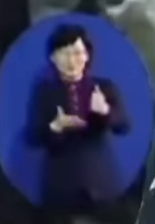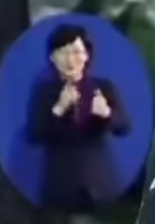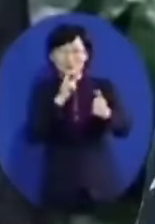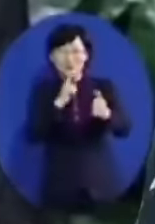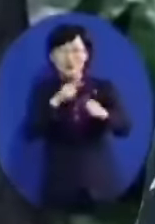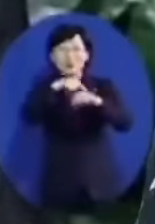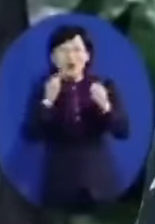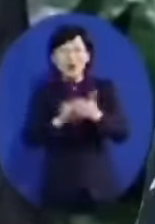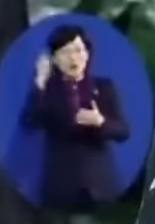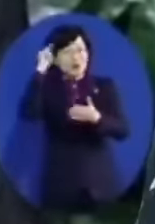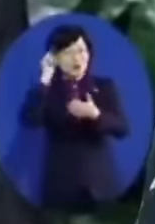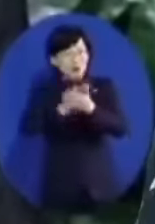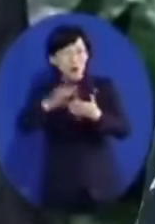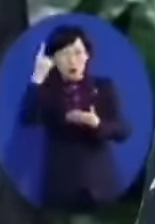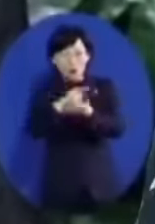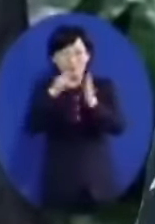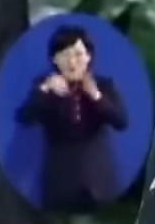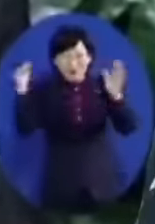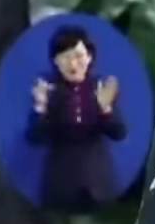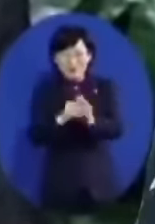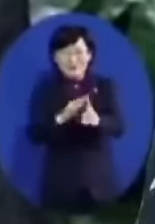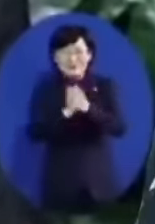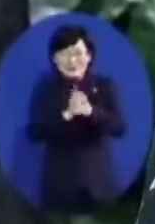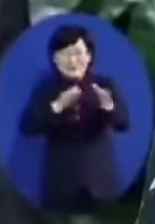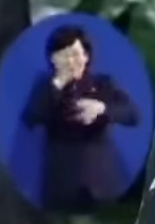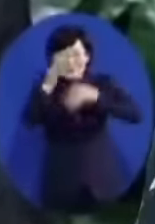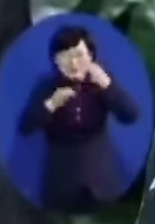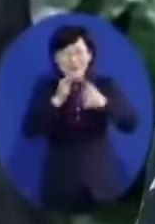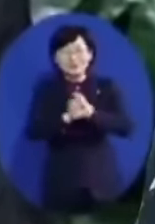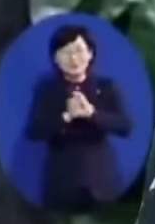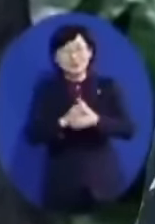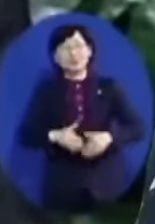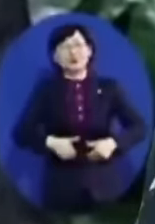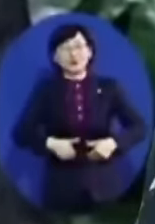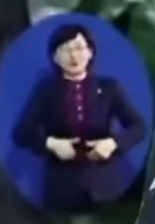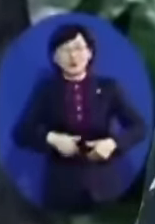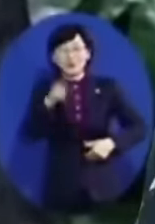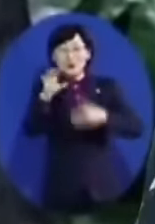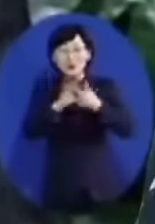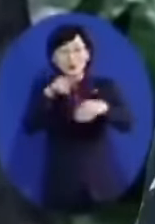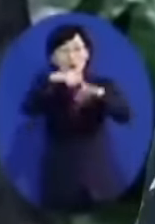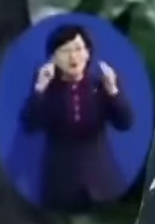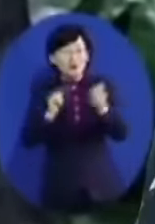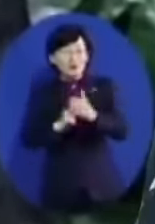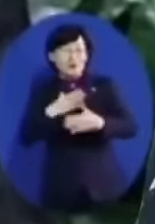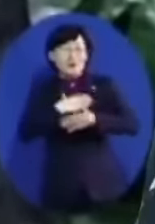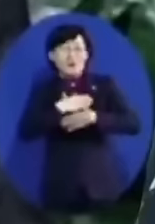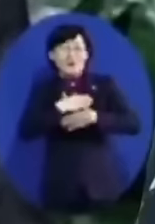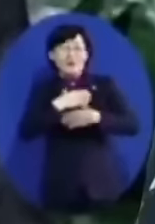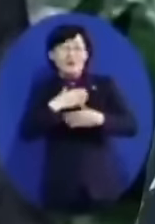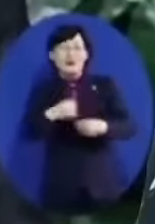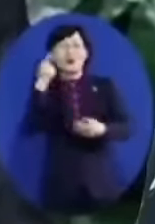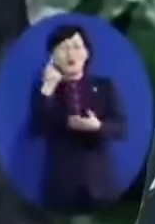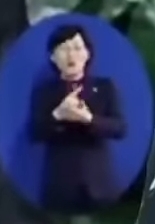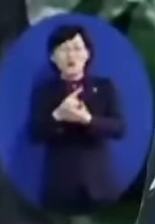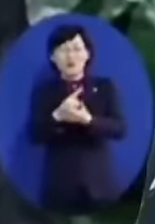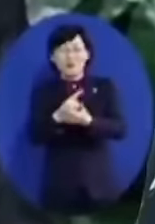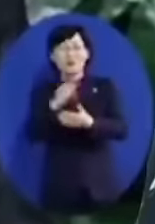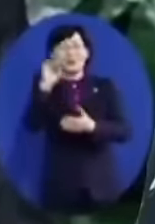마음의 평강이 올 때까지 하나님께 부르짖어 기도하는 것입니다. 그러면 마음의 평안이 와서 마음을 점령해